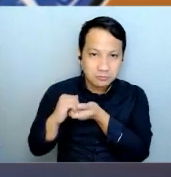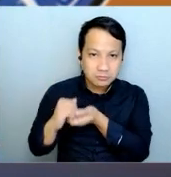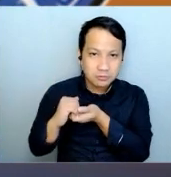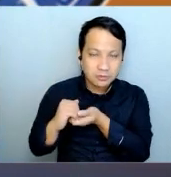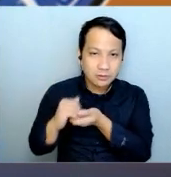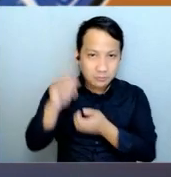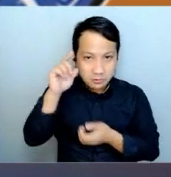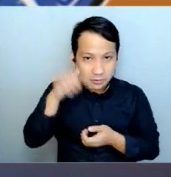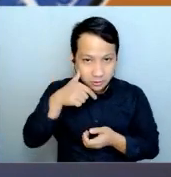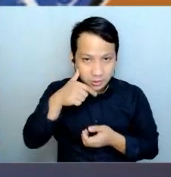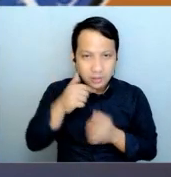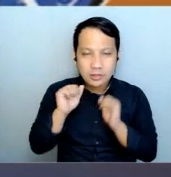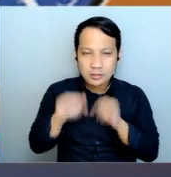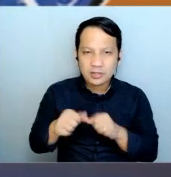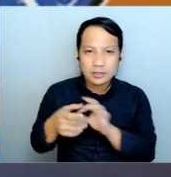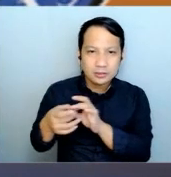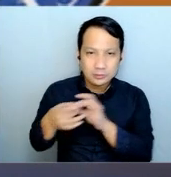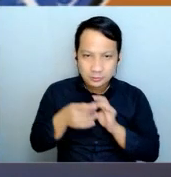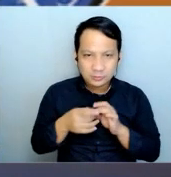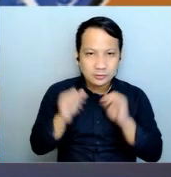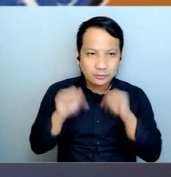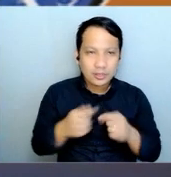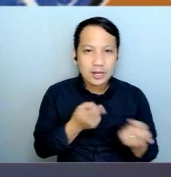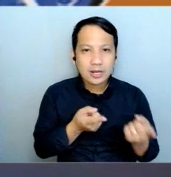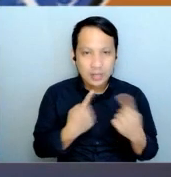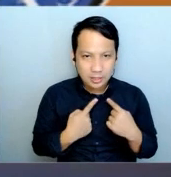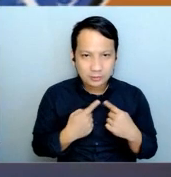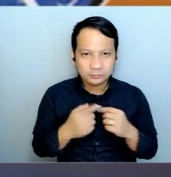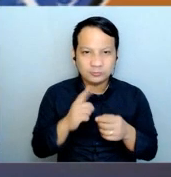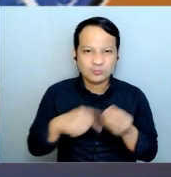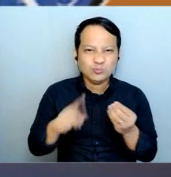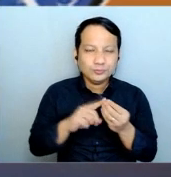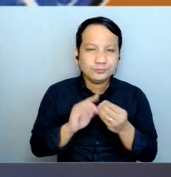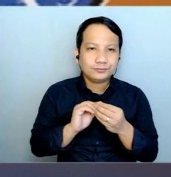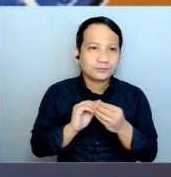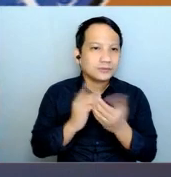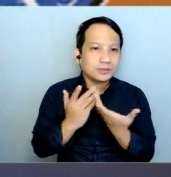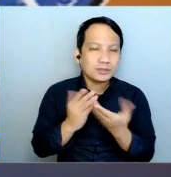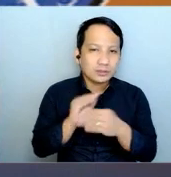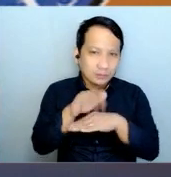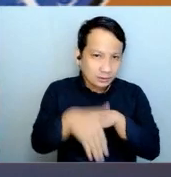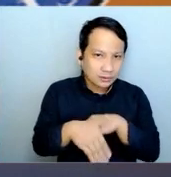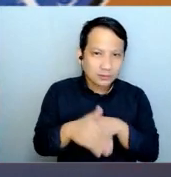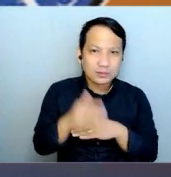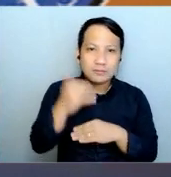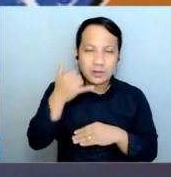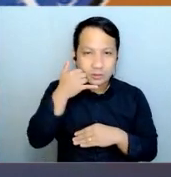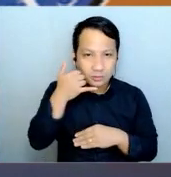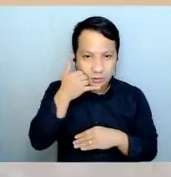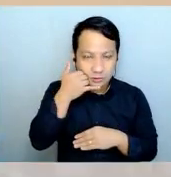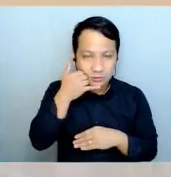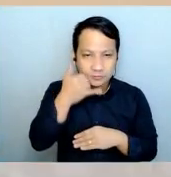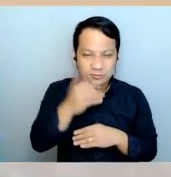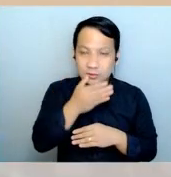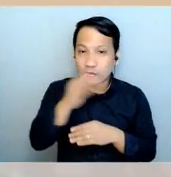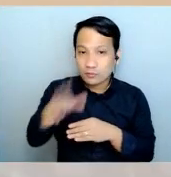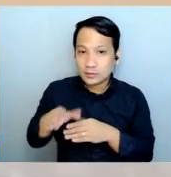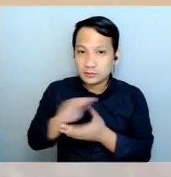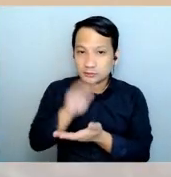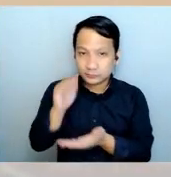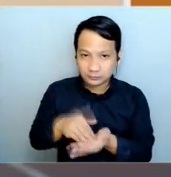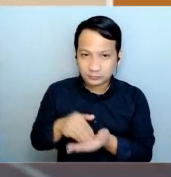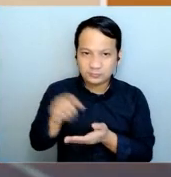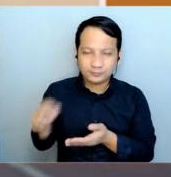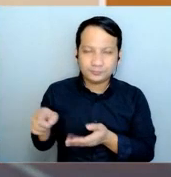center so they can also answer yung mga overflows po natin na calls inside the command center. Ayon pa kay